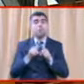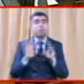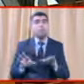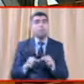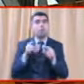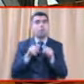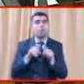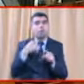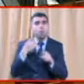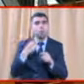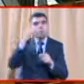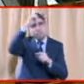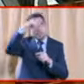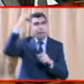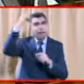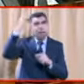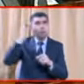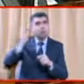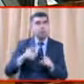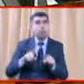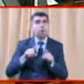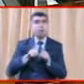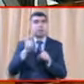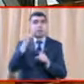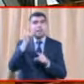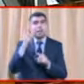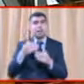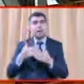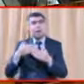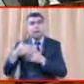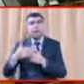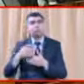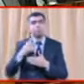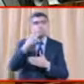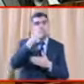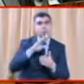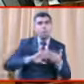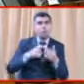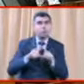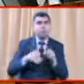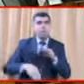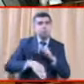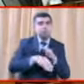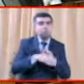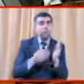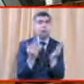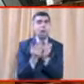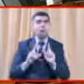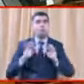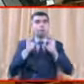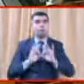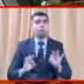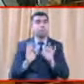على الشاون وعلى ذكرنا على الفحصان جرا ومجموعه الاقاليم اللي فيها الهدر المدرسي بشكل قوي،